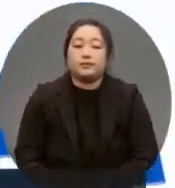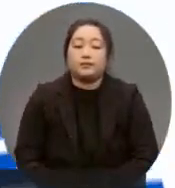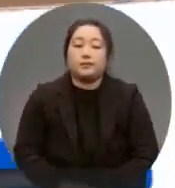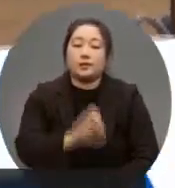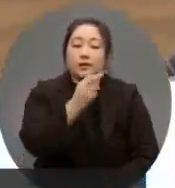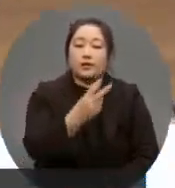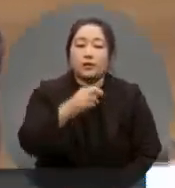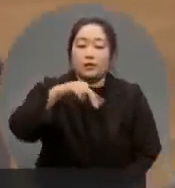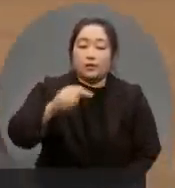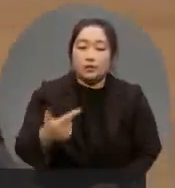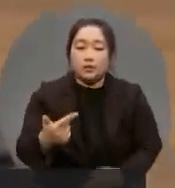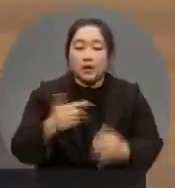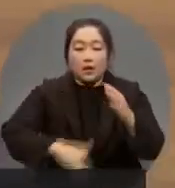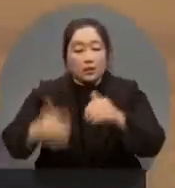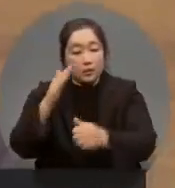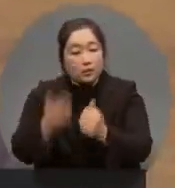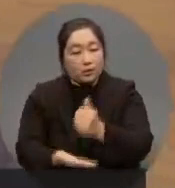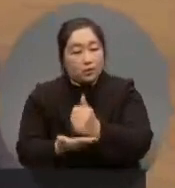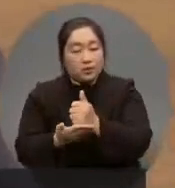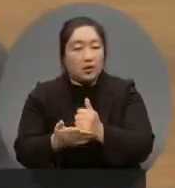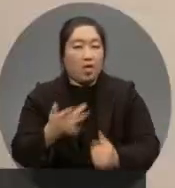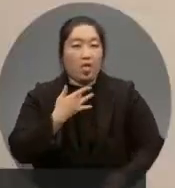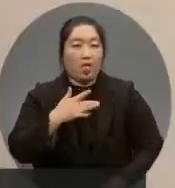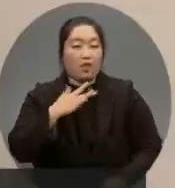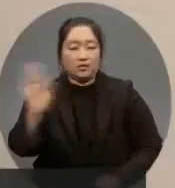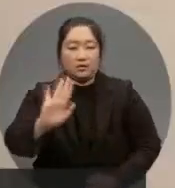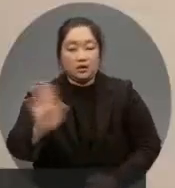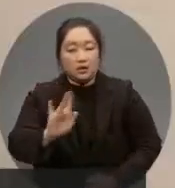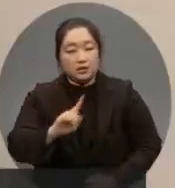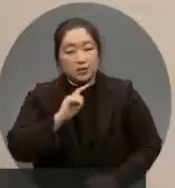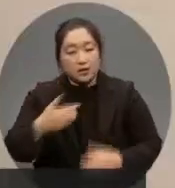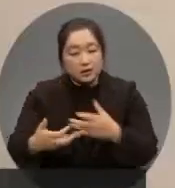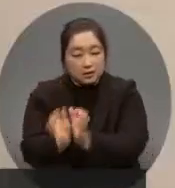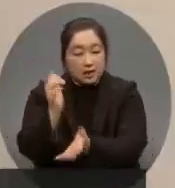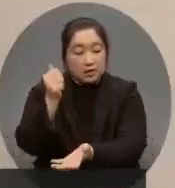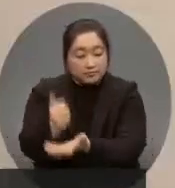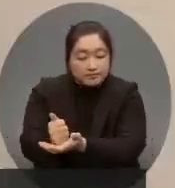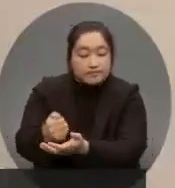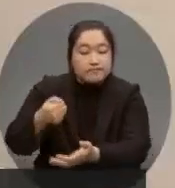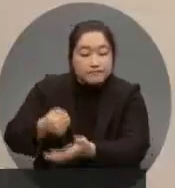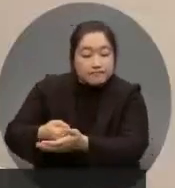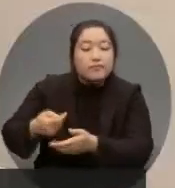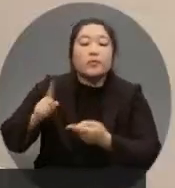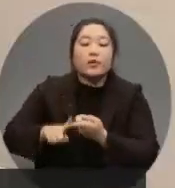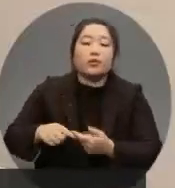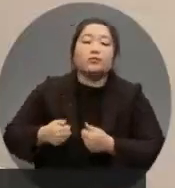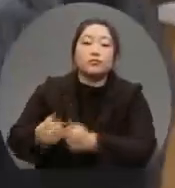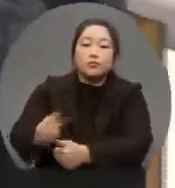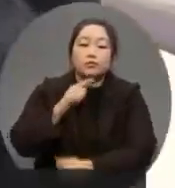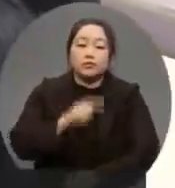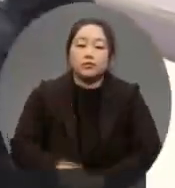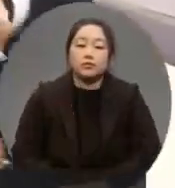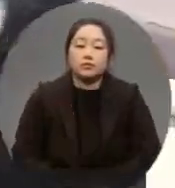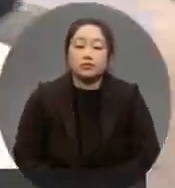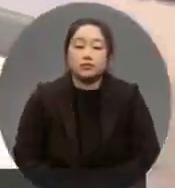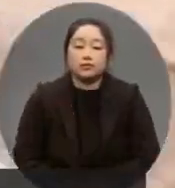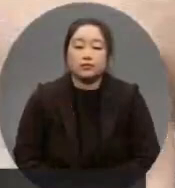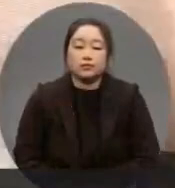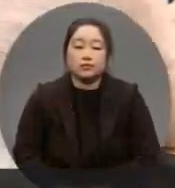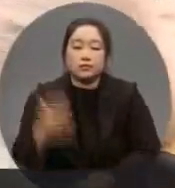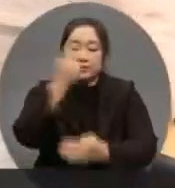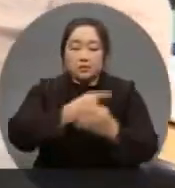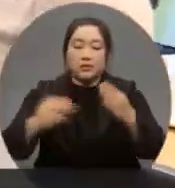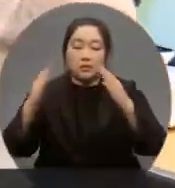용산발 전략공천설은 강하게 부인하면서 당이 정하는 룰에 따르겠다고 덧붙였습니다. 이로써